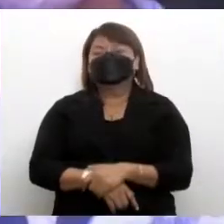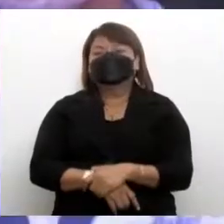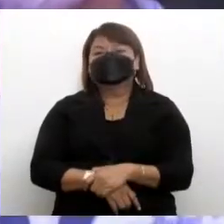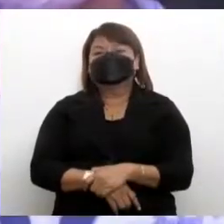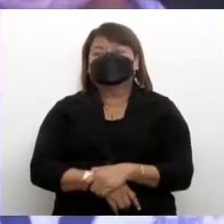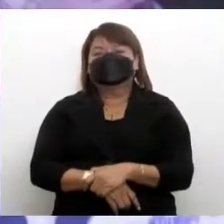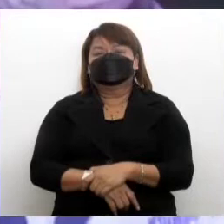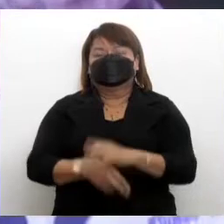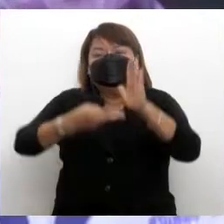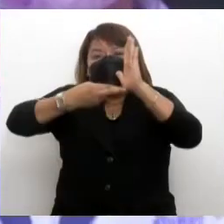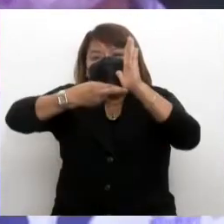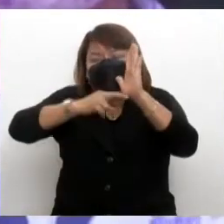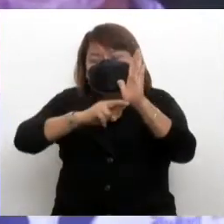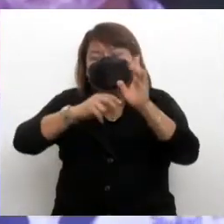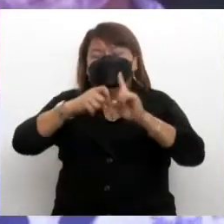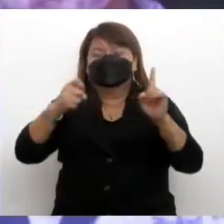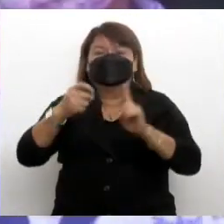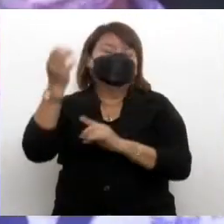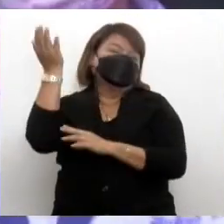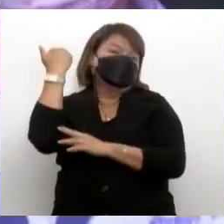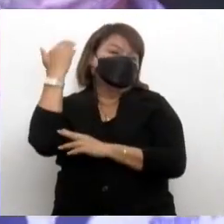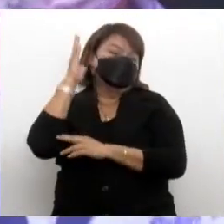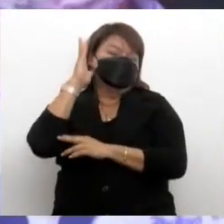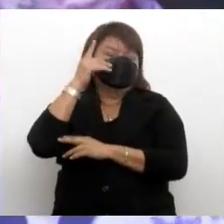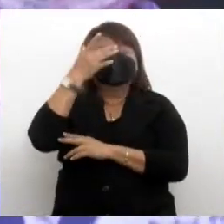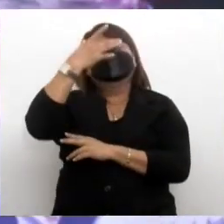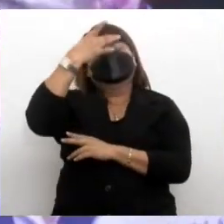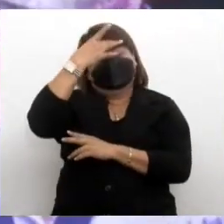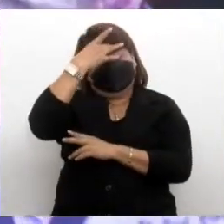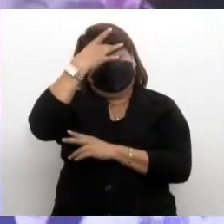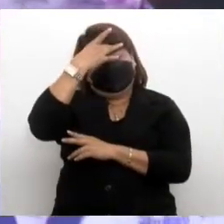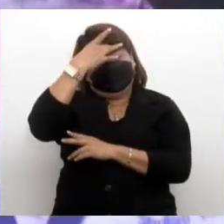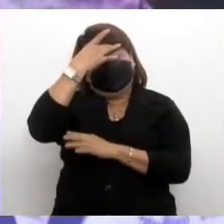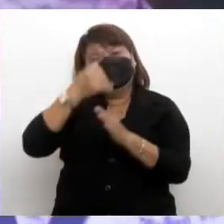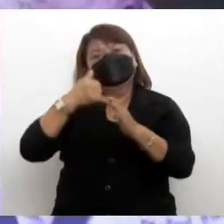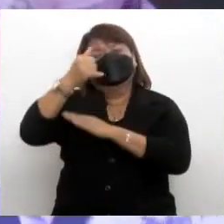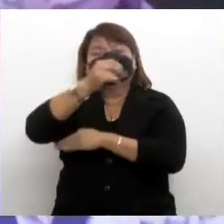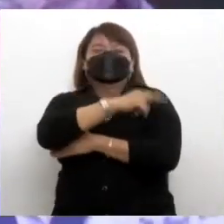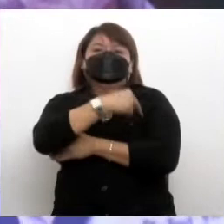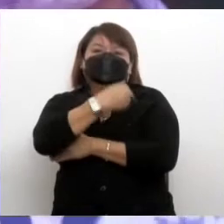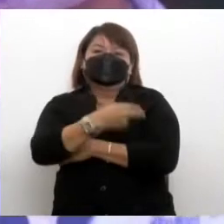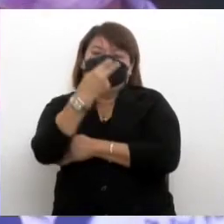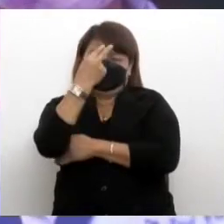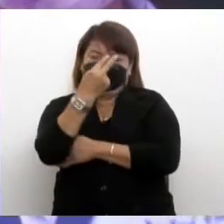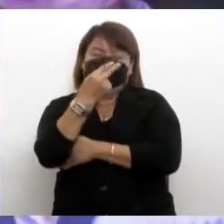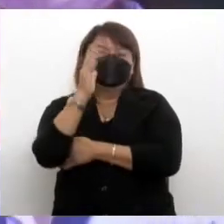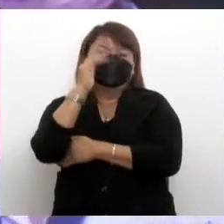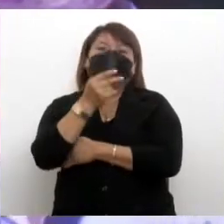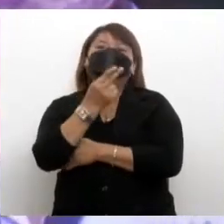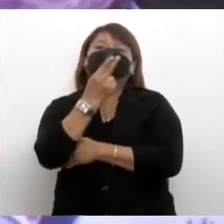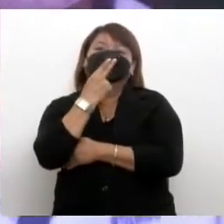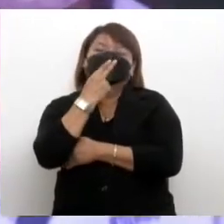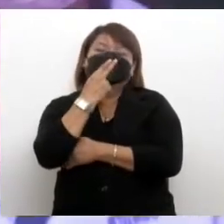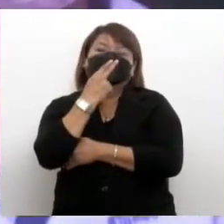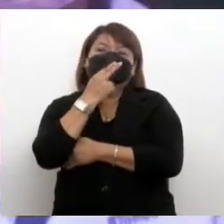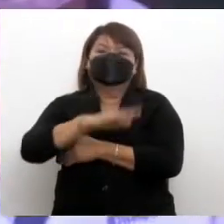เริ่มต้นจากตอนนั้นพอป่วยเข้าโรงพยาบาลแล้วเขาเลยเห็นสูบบุหรี่แล้วเขาจะมาห้ามครับพอถ้